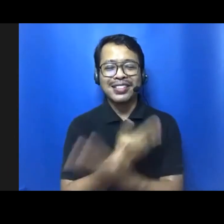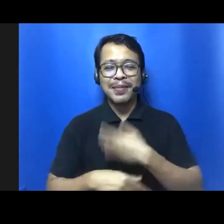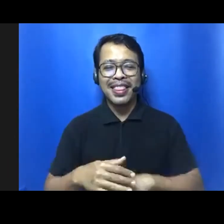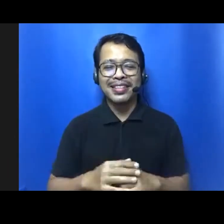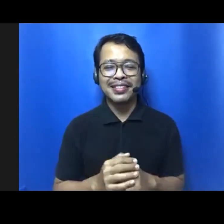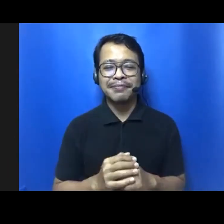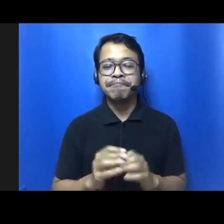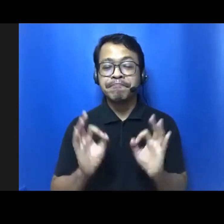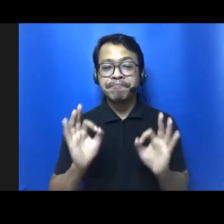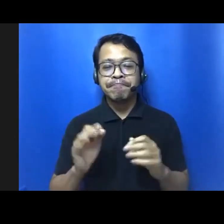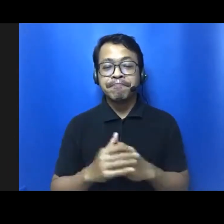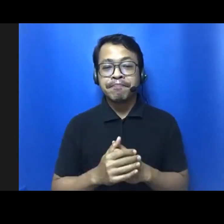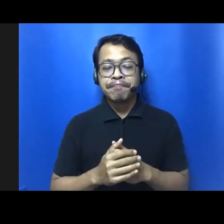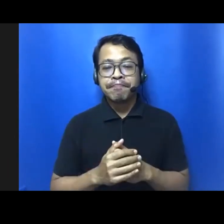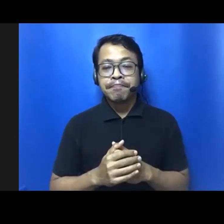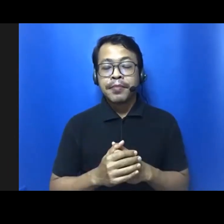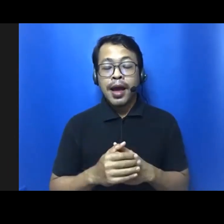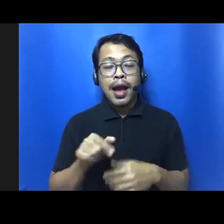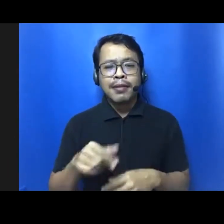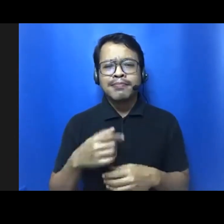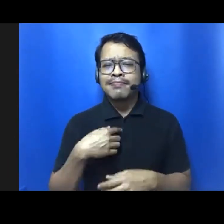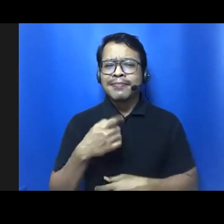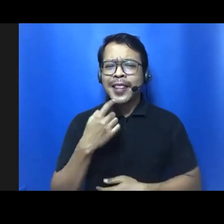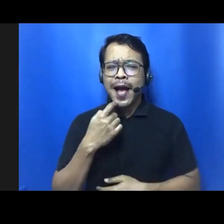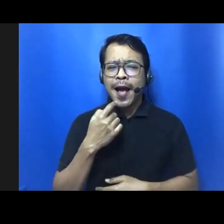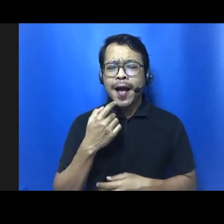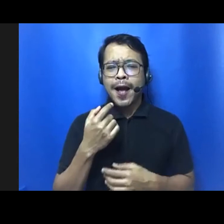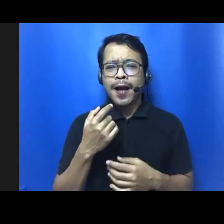Dinas Tenaga Kerja khususnya terkait masalah